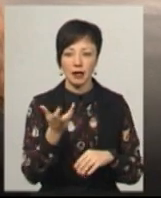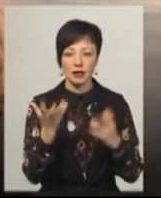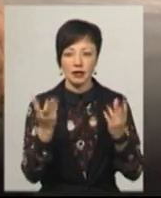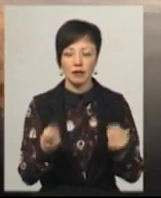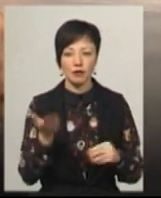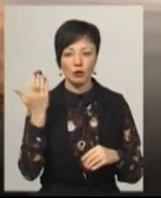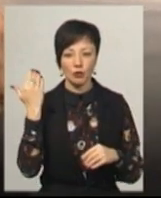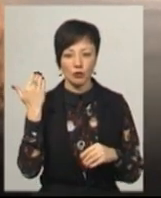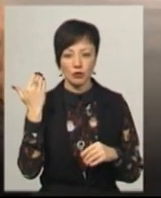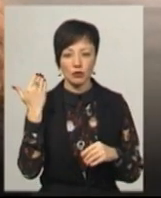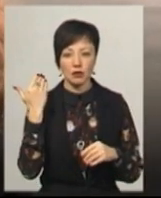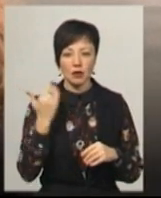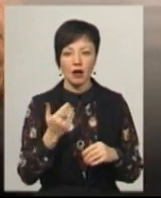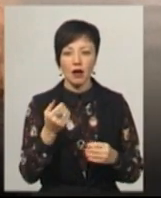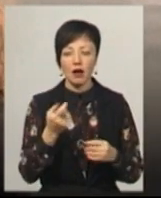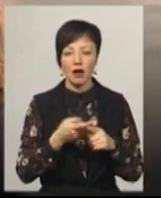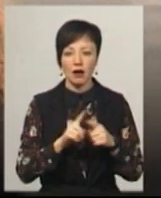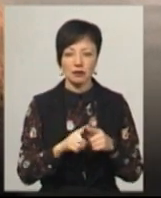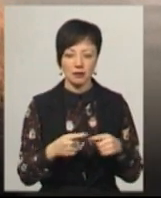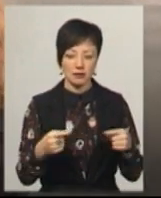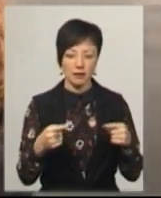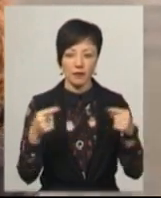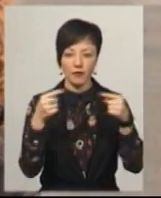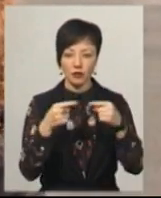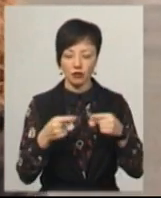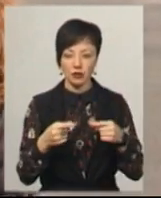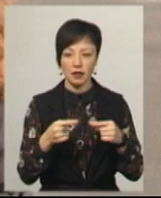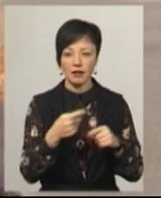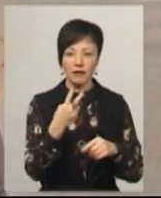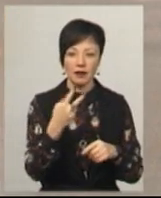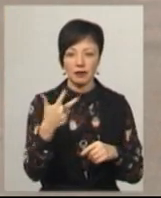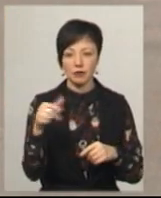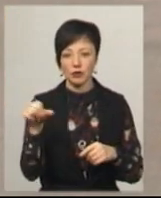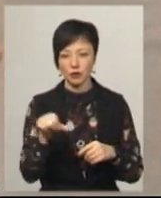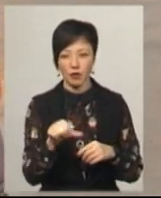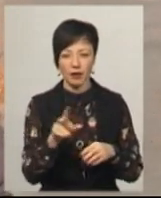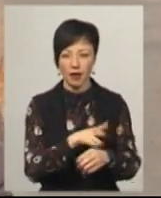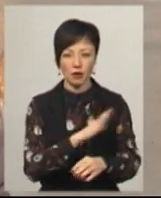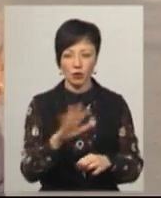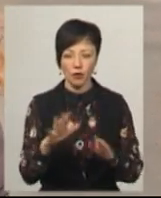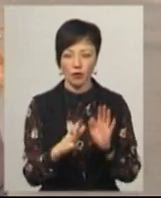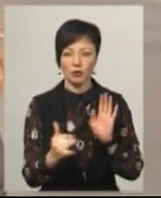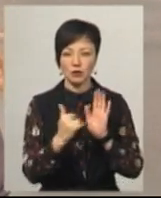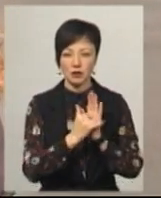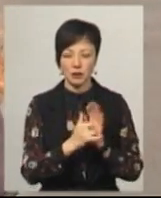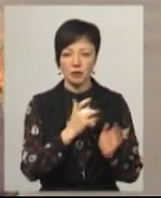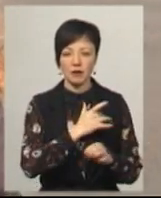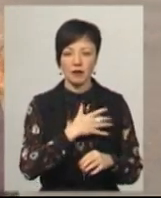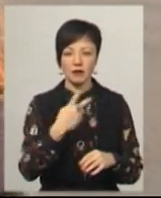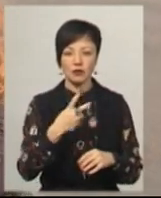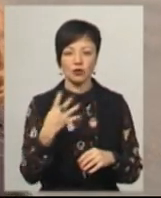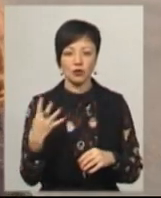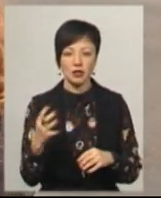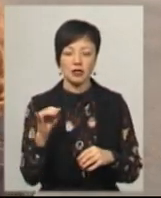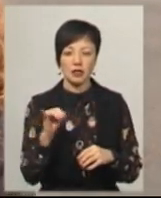смартфон. Авторизація в мене зайняла десь від 2 до 3 хвилин. Недовго авторизувалась через провода 24.